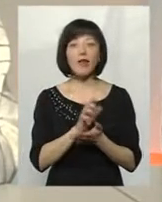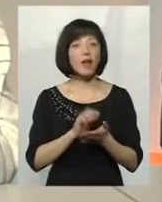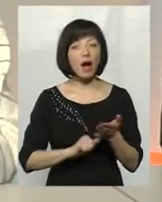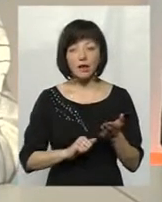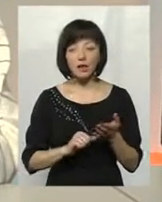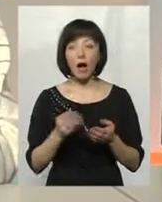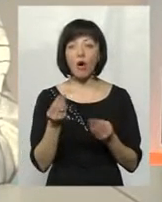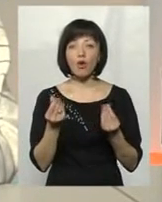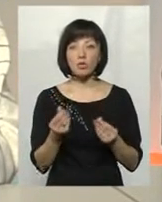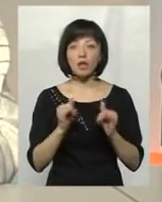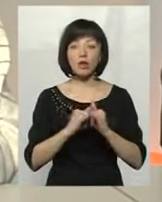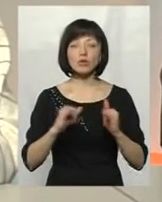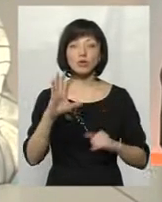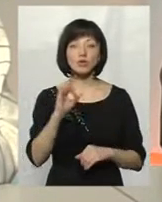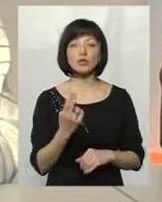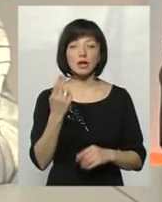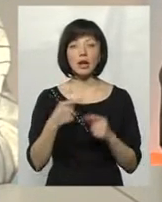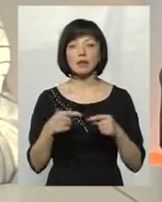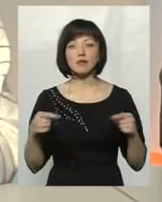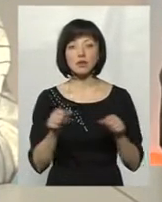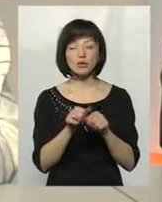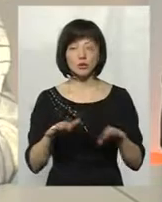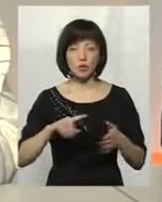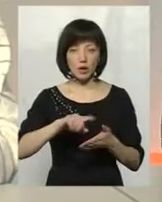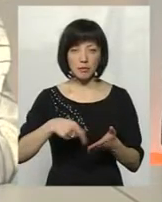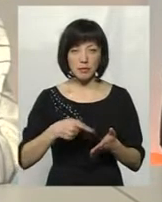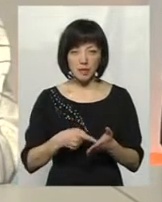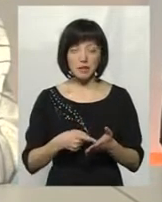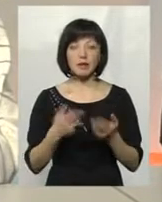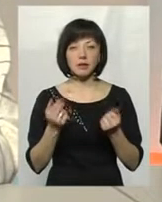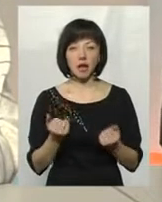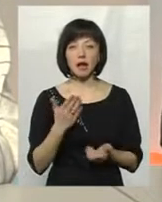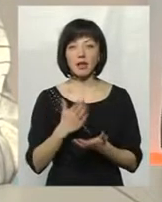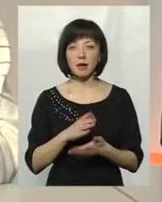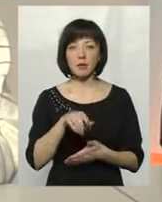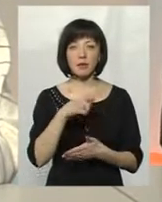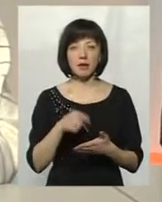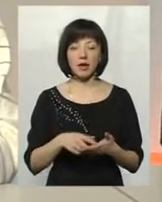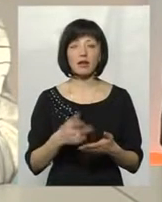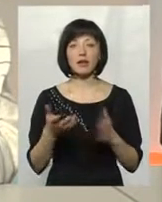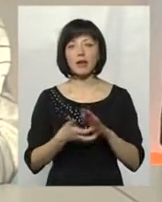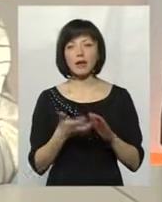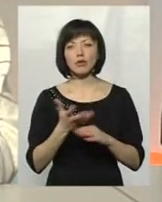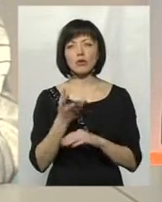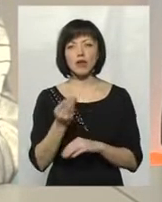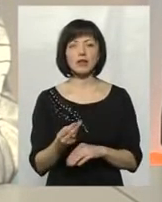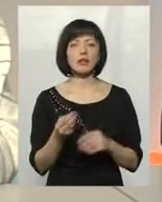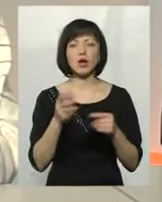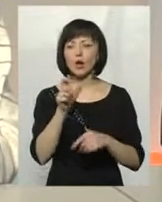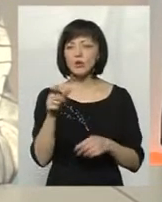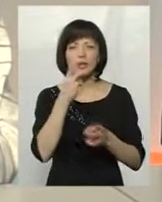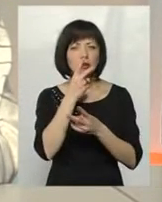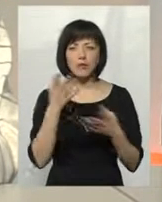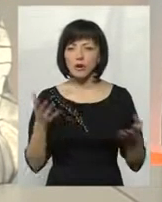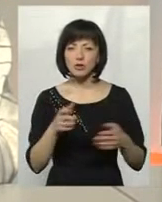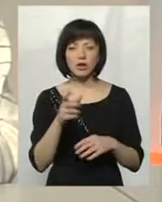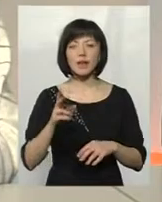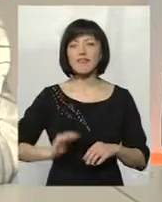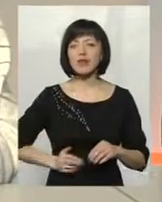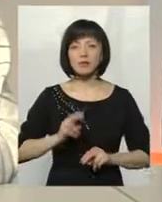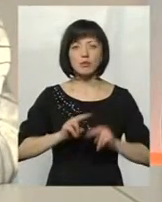а кошти на розвиток соціальної інфраструктури міста. Тобто, да, є питання, у нас є недоплати, все, але люди не бачать, забудовники теж